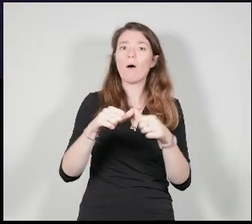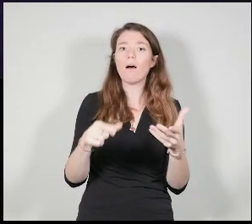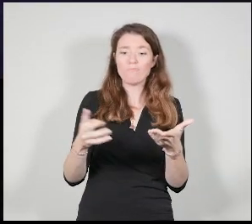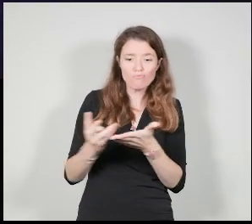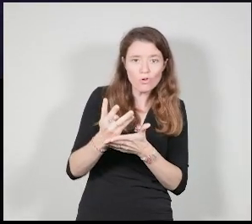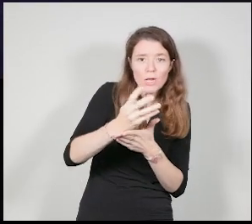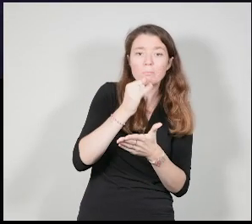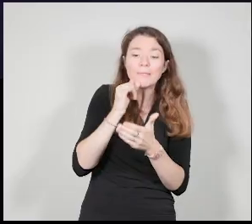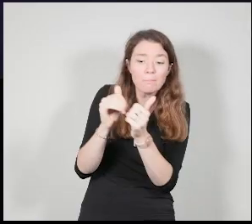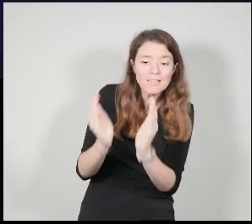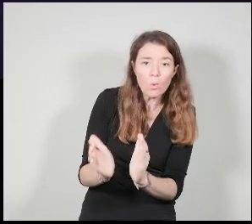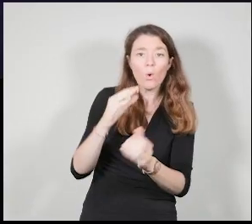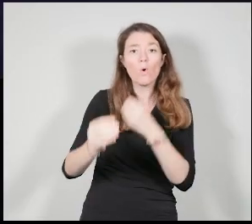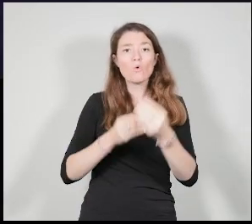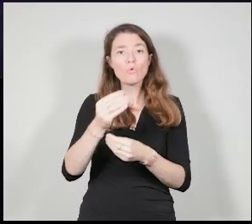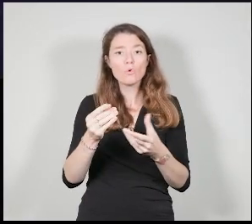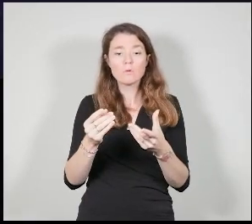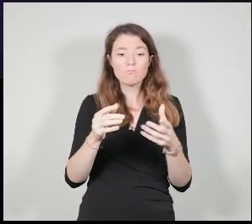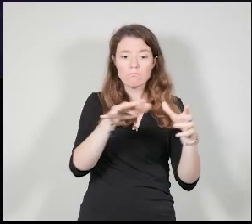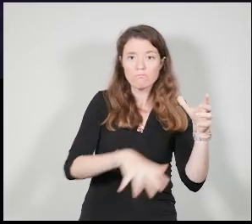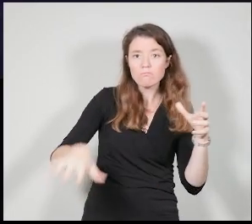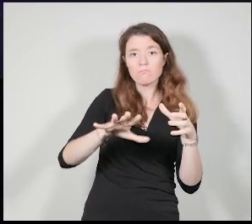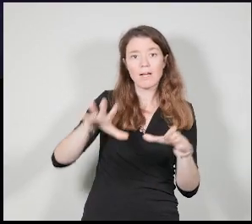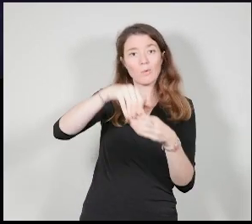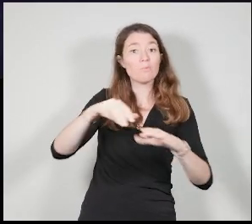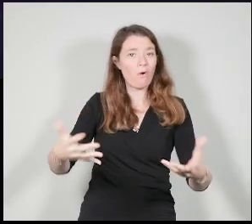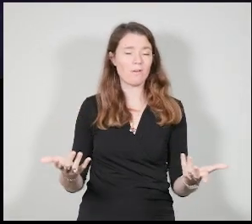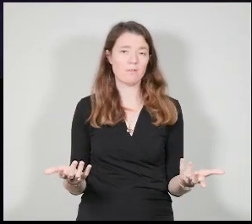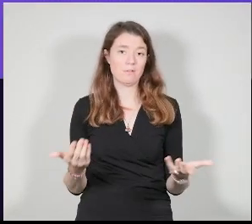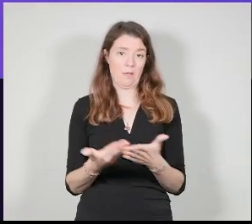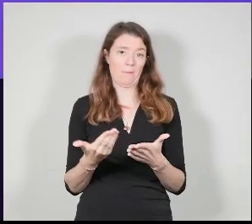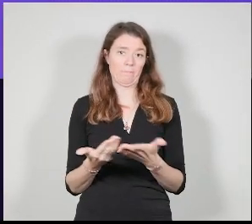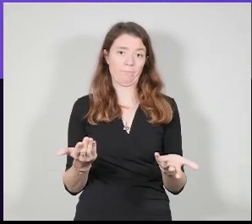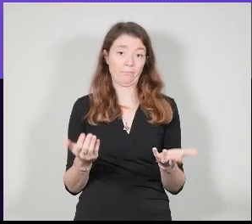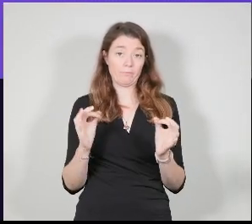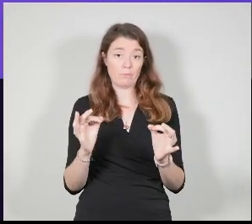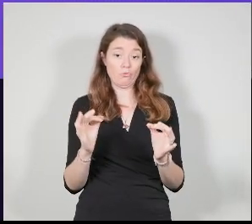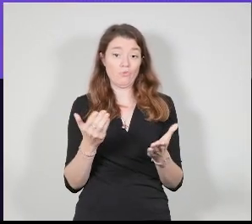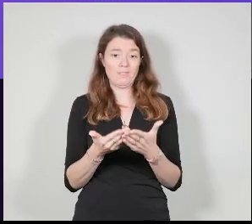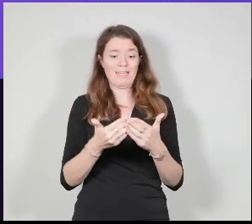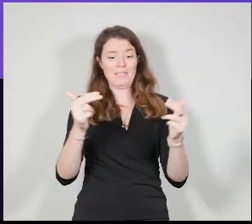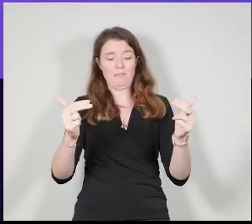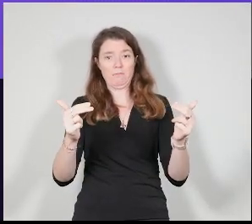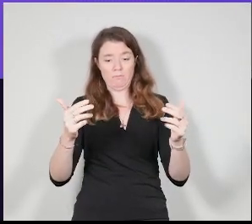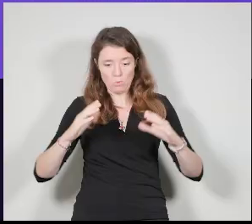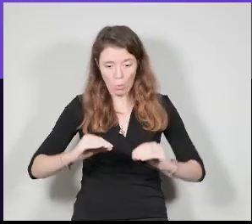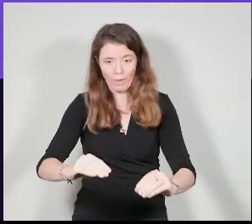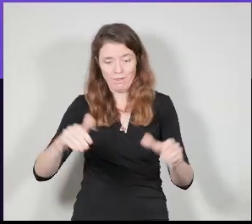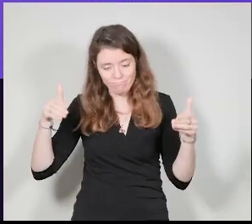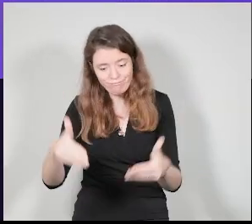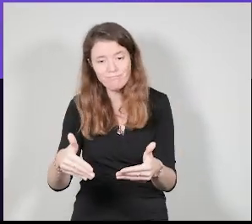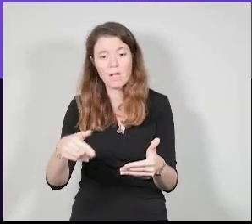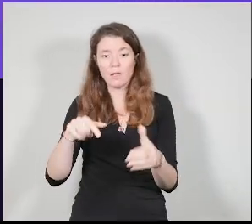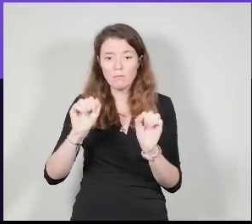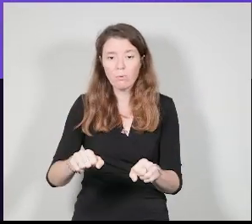projet de petite maison, mais comment est-ce qu'on l'insère dans l'écosystème ? Voilà. Et là aussi, en se situant à ce niveau plus bas, peut-être qu'on pourra